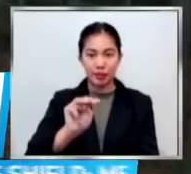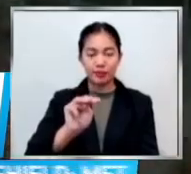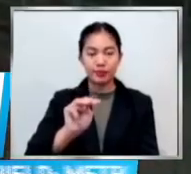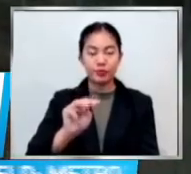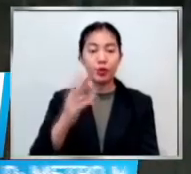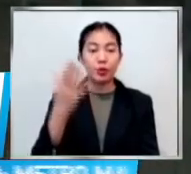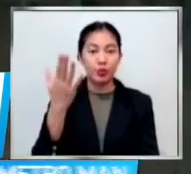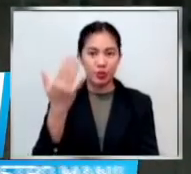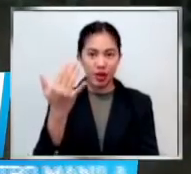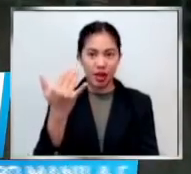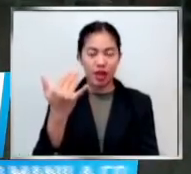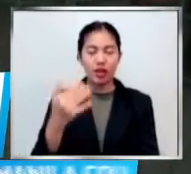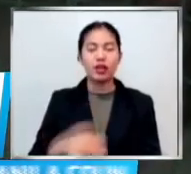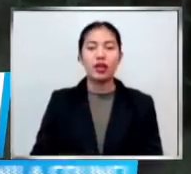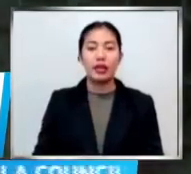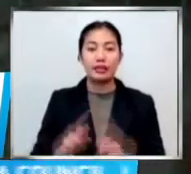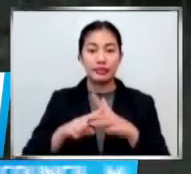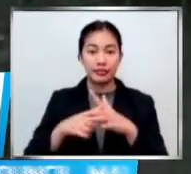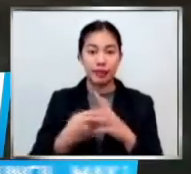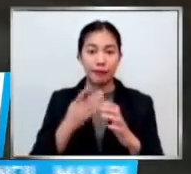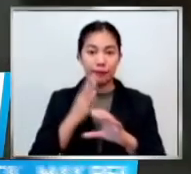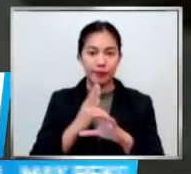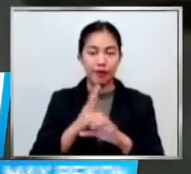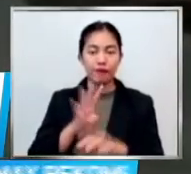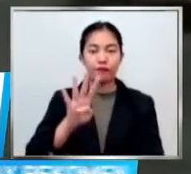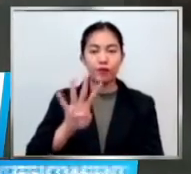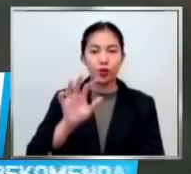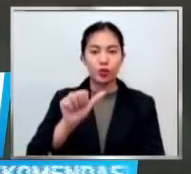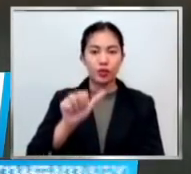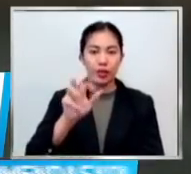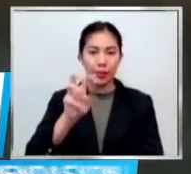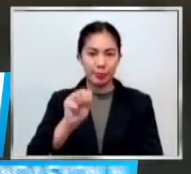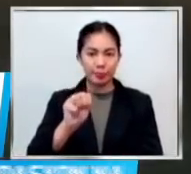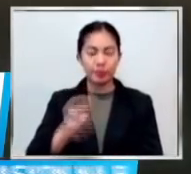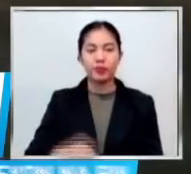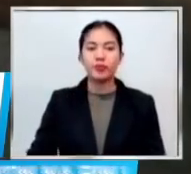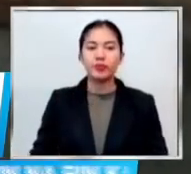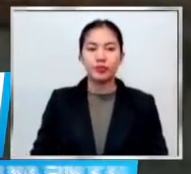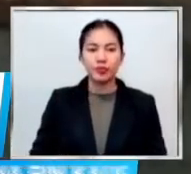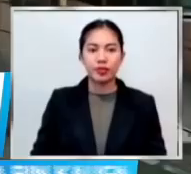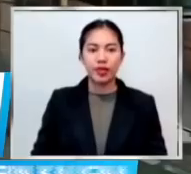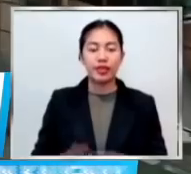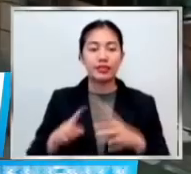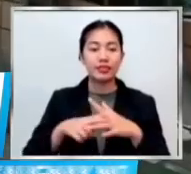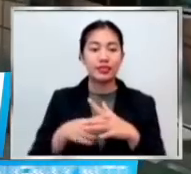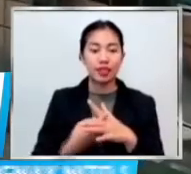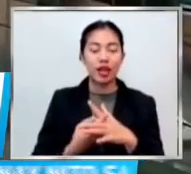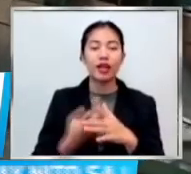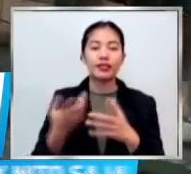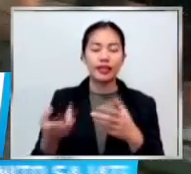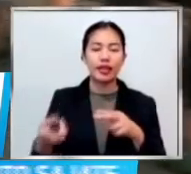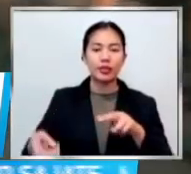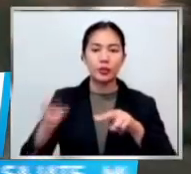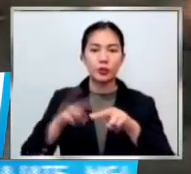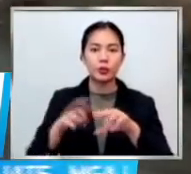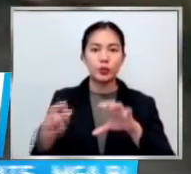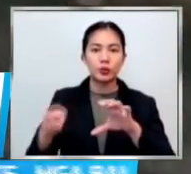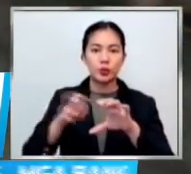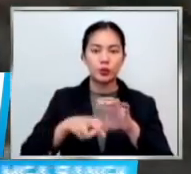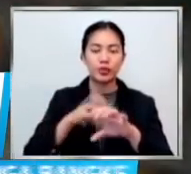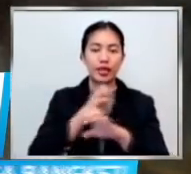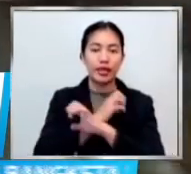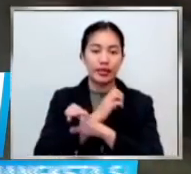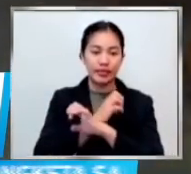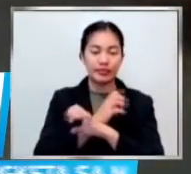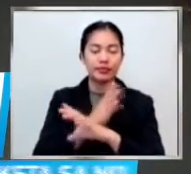umaga magpapasakay at aalis ang first trip dito. Mula yan ang maibalik ang libreng sakay sa EDSA Carousel. Laking pasasalamat naman